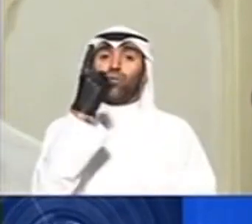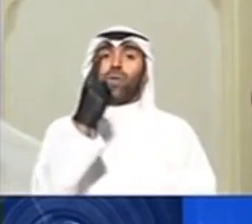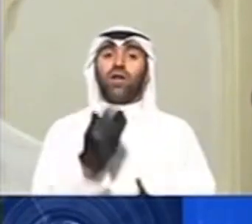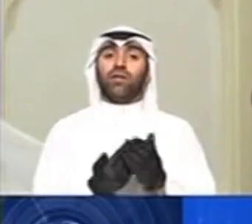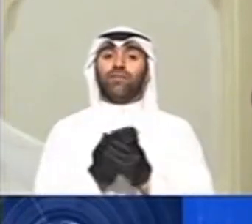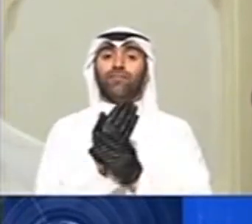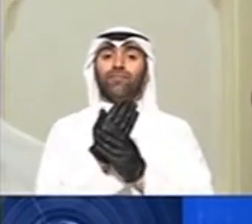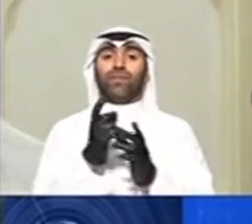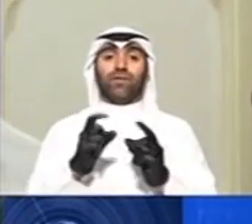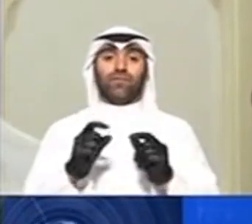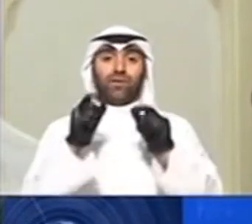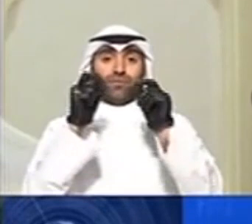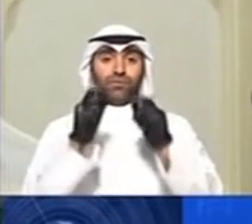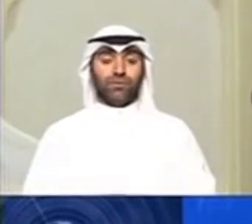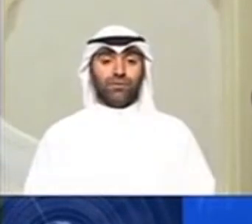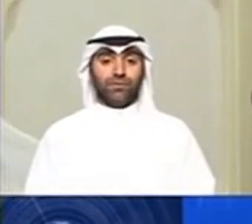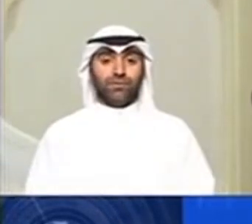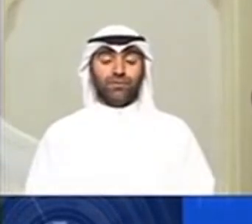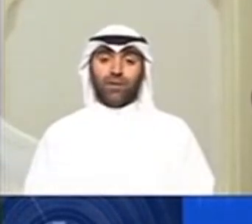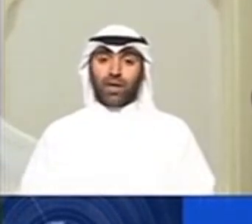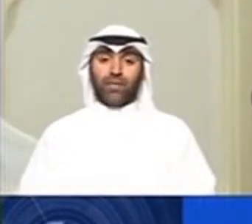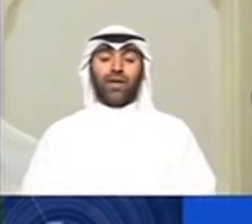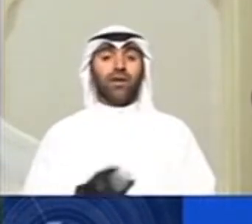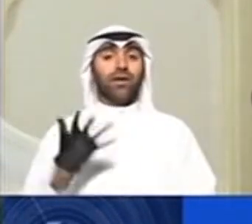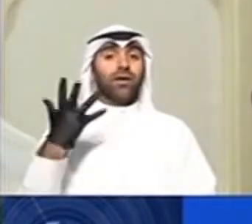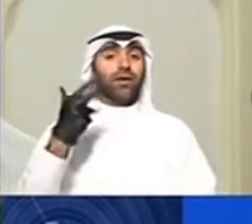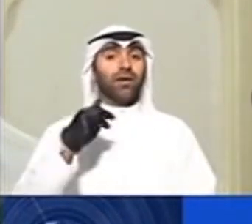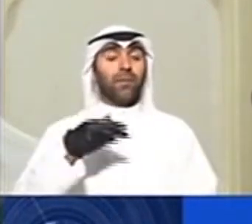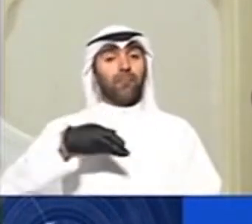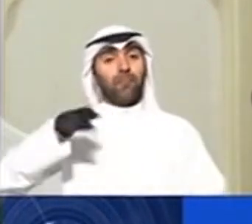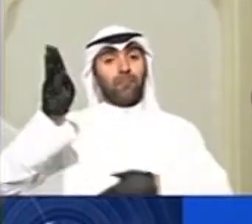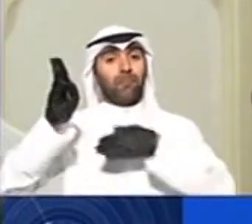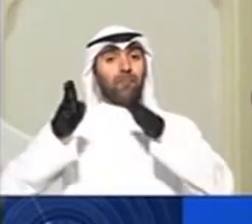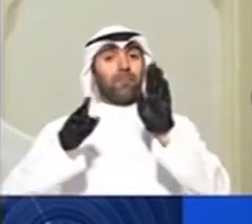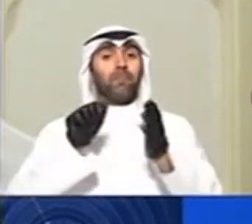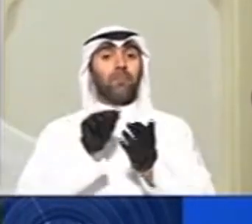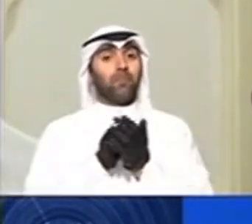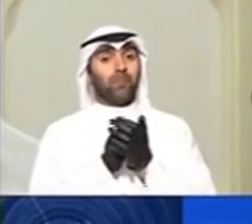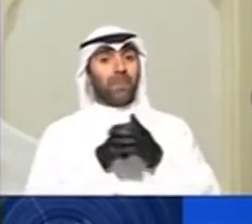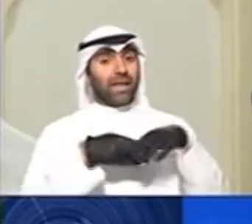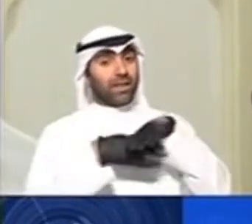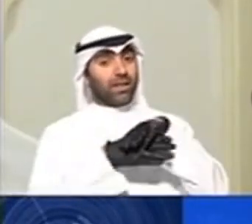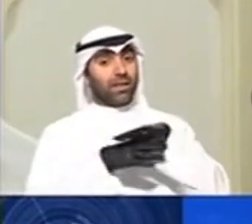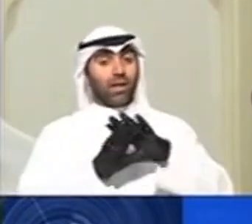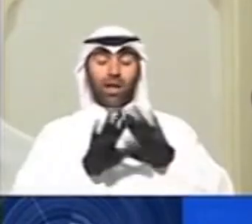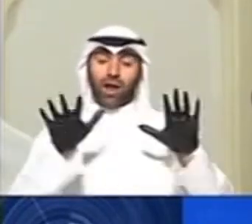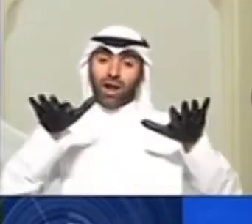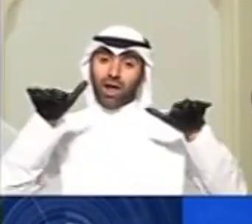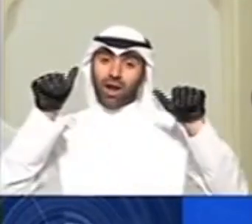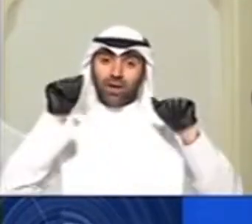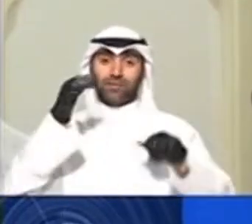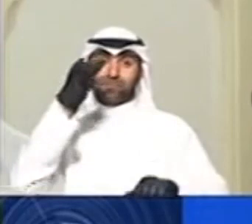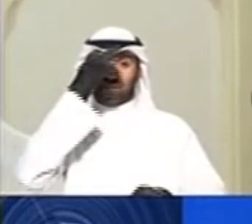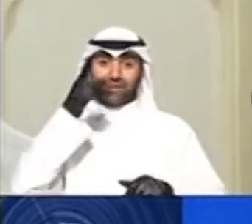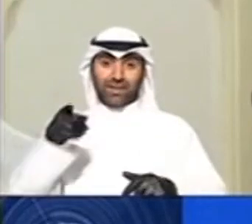ونتوقع إن شاء الله في الأيام القليلة القادمة سوف يخرج يعني إن شاء الله ما يزيد عن 10.